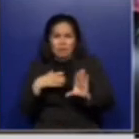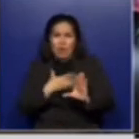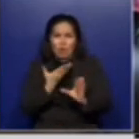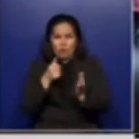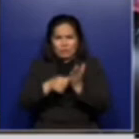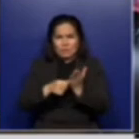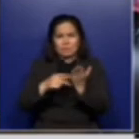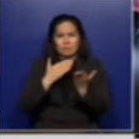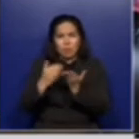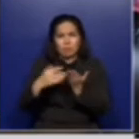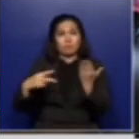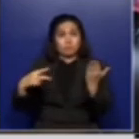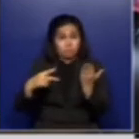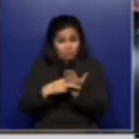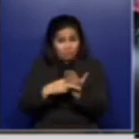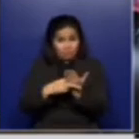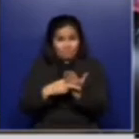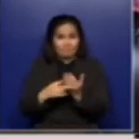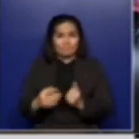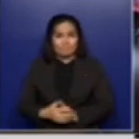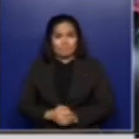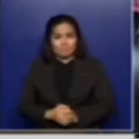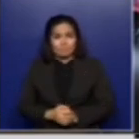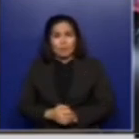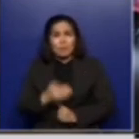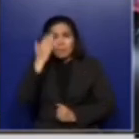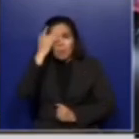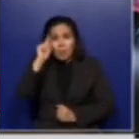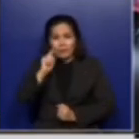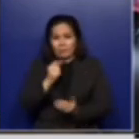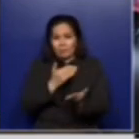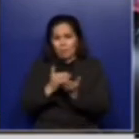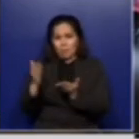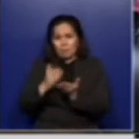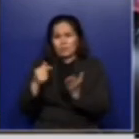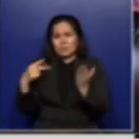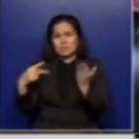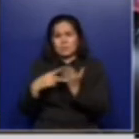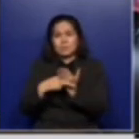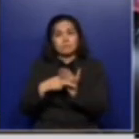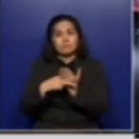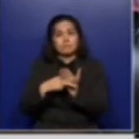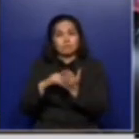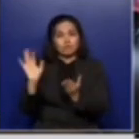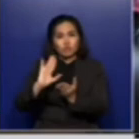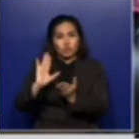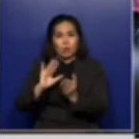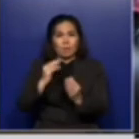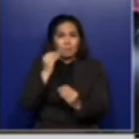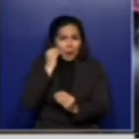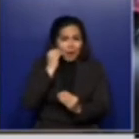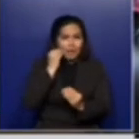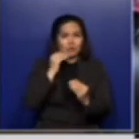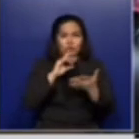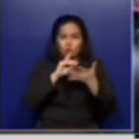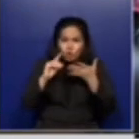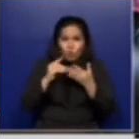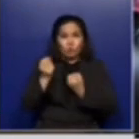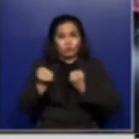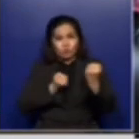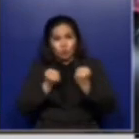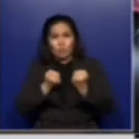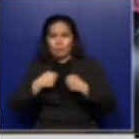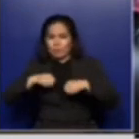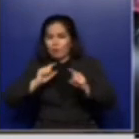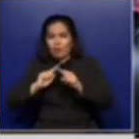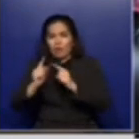ที่รับการผ่อนปรนคือเขาไม่ต้องผ่อนหนี้ผ่อนต้นผ่อนดอกทั้งบ้านทั้งคอนโดทั้งรถยนต์รถมอเต